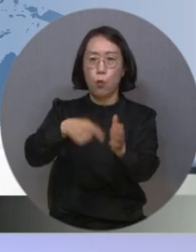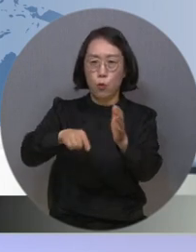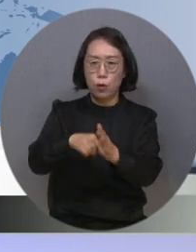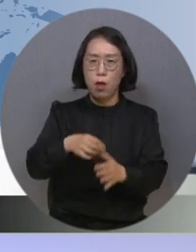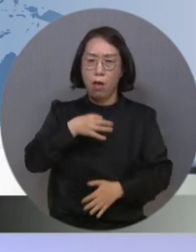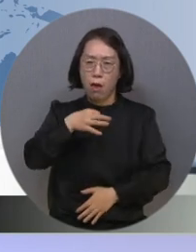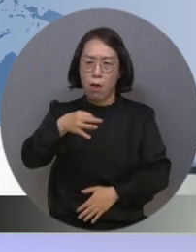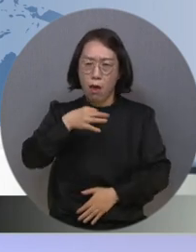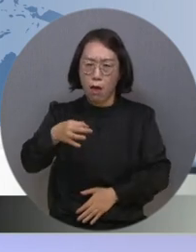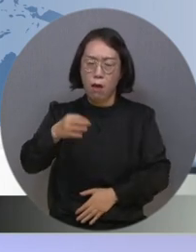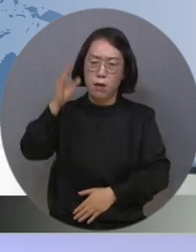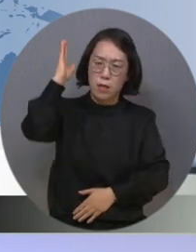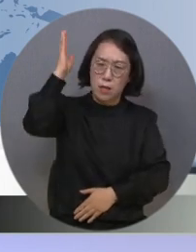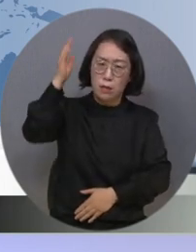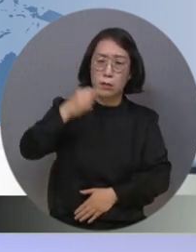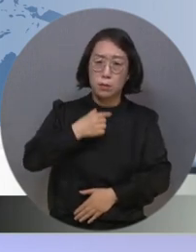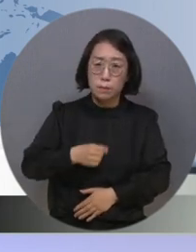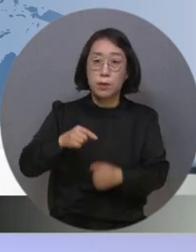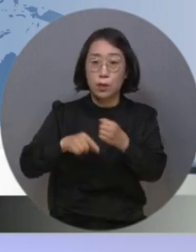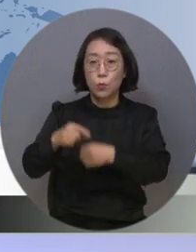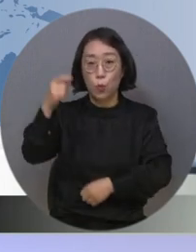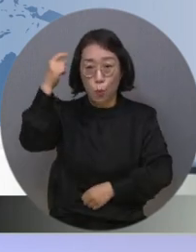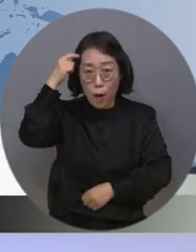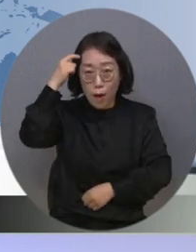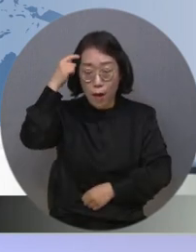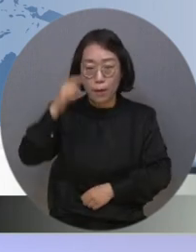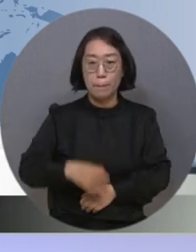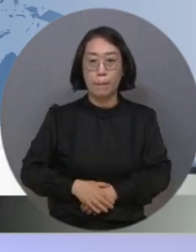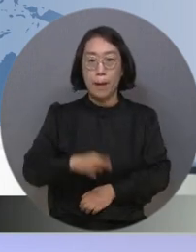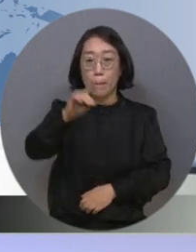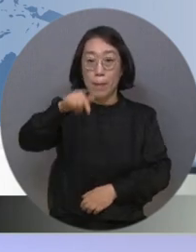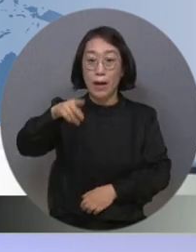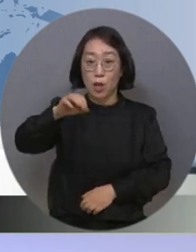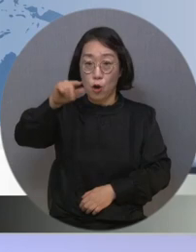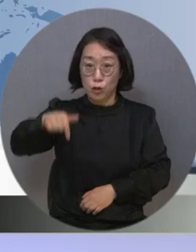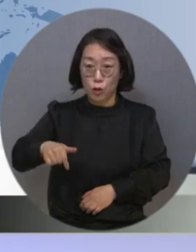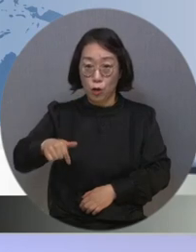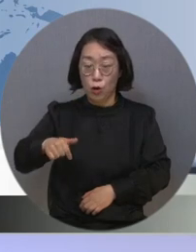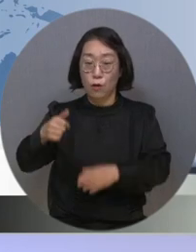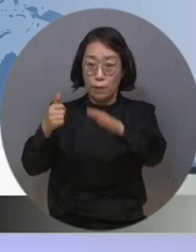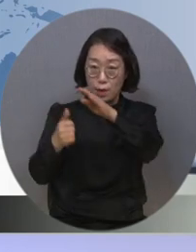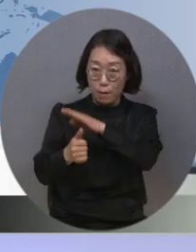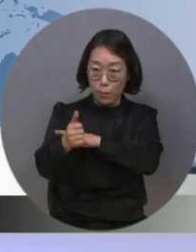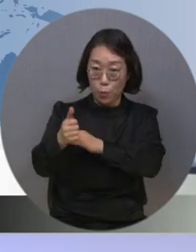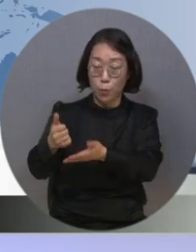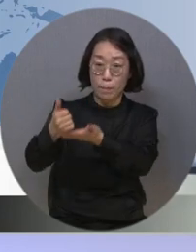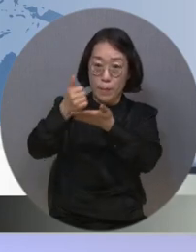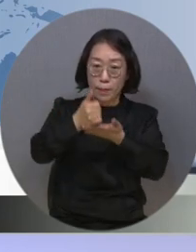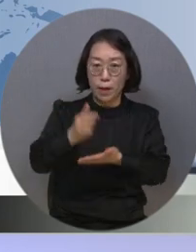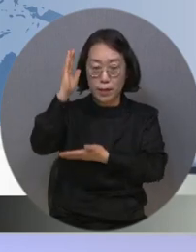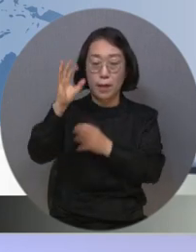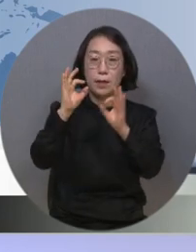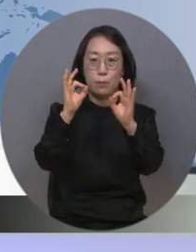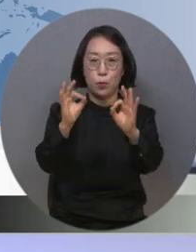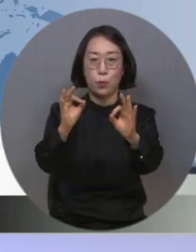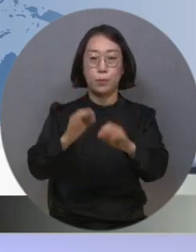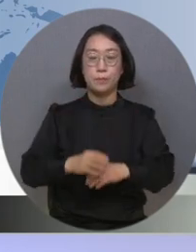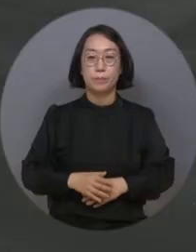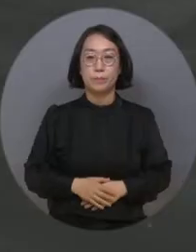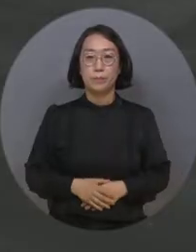목소리를 높여야만 했던 이유는 무엇일까요? 박경석 상임 공동대표를 만나 그의 이야기를 들어봤습니다.